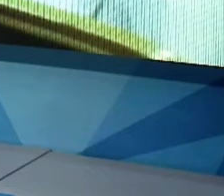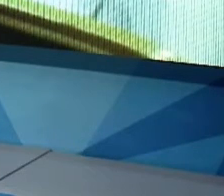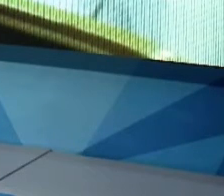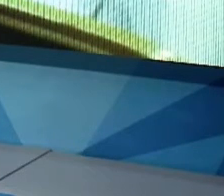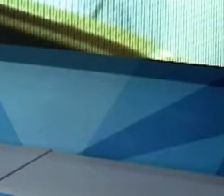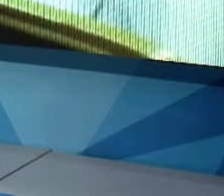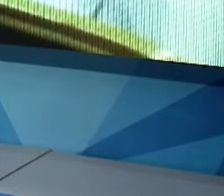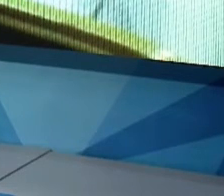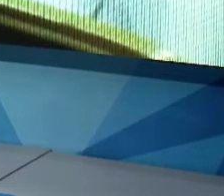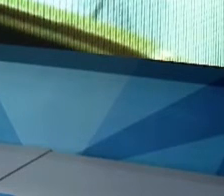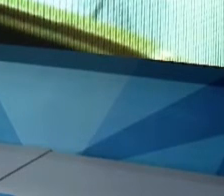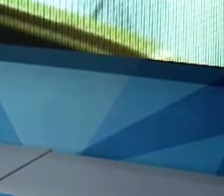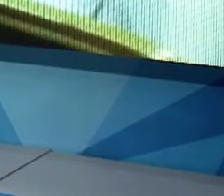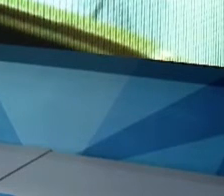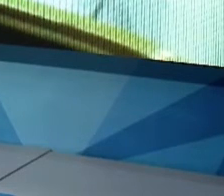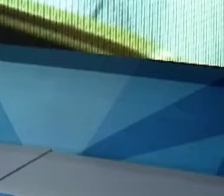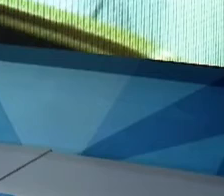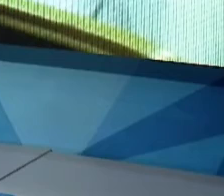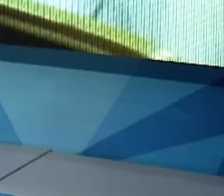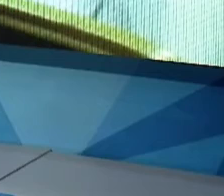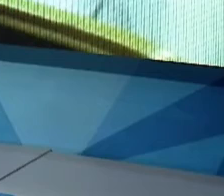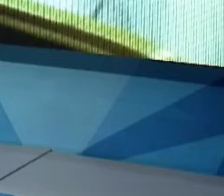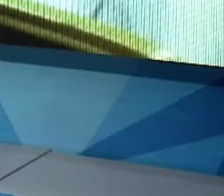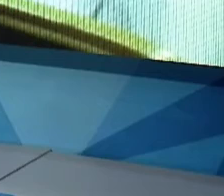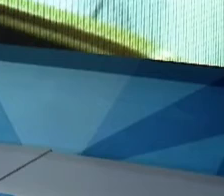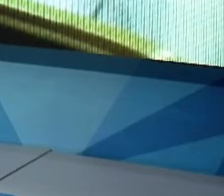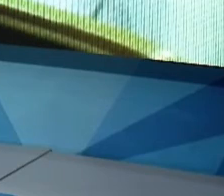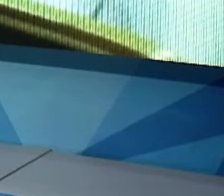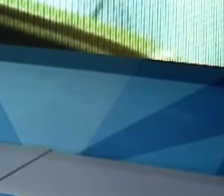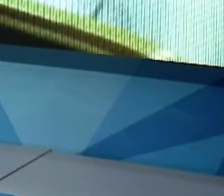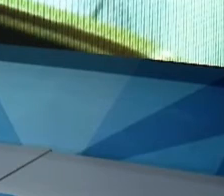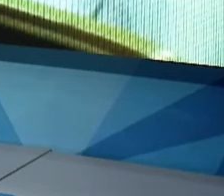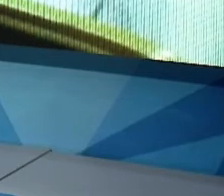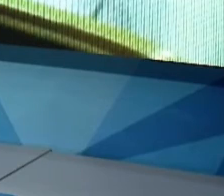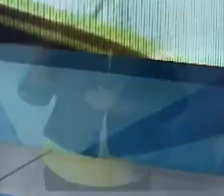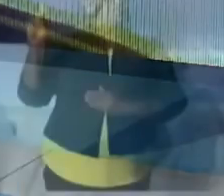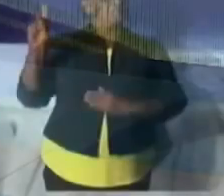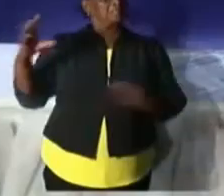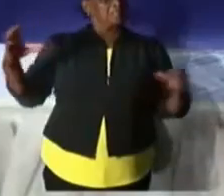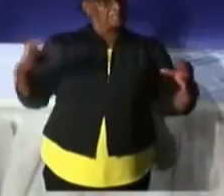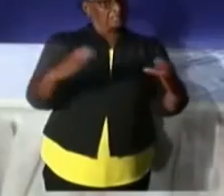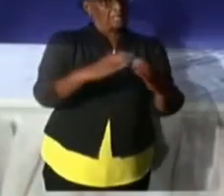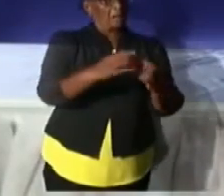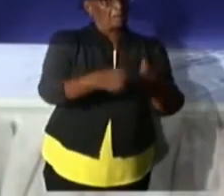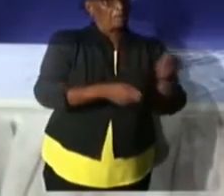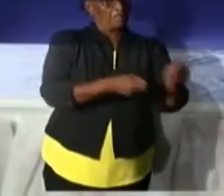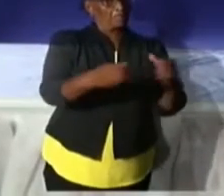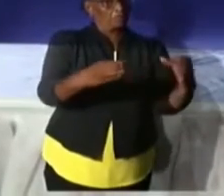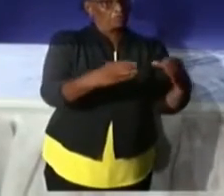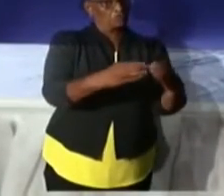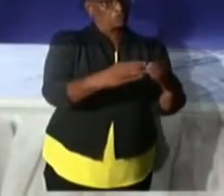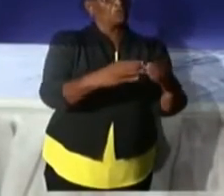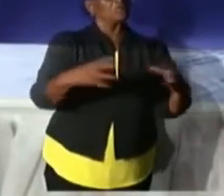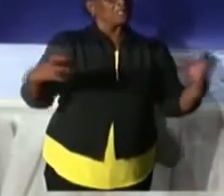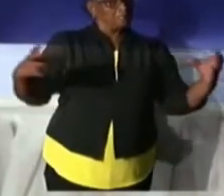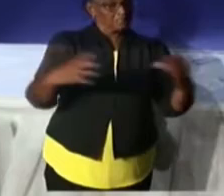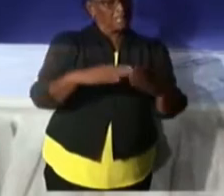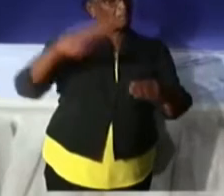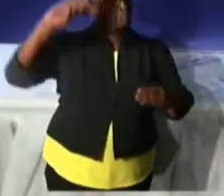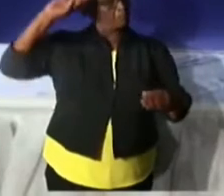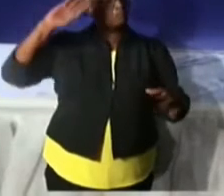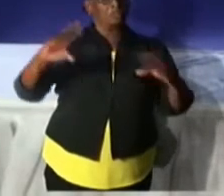zal mensen bekeuren als die zich niet houden aan de COVID-19 maatregelen. En ook in samenspraak met de politie heb ik